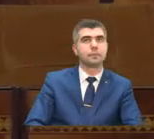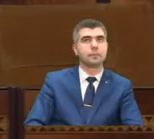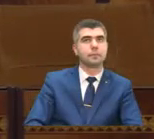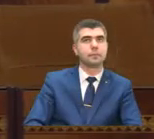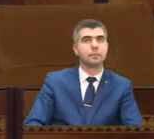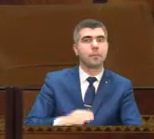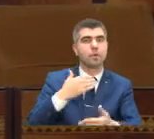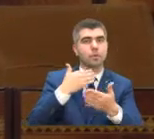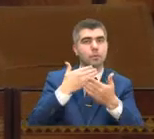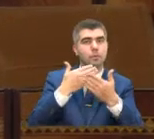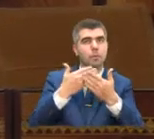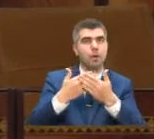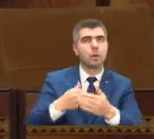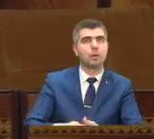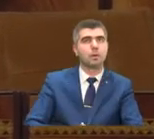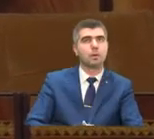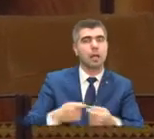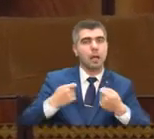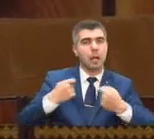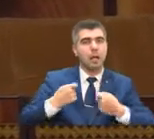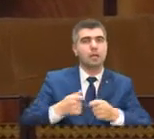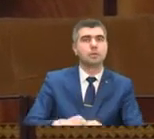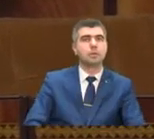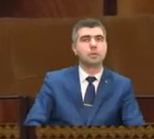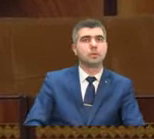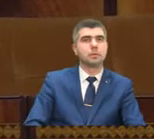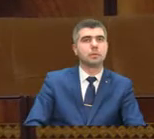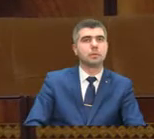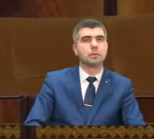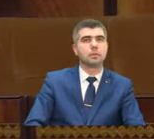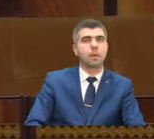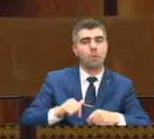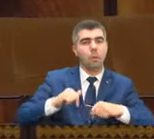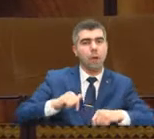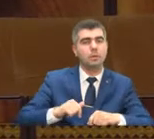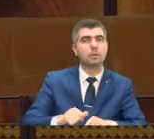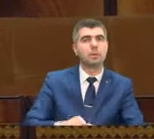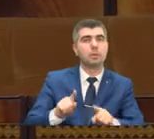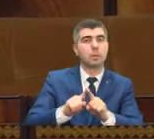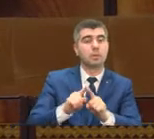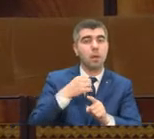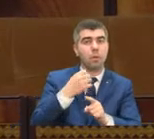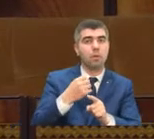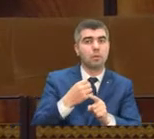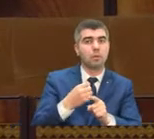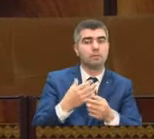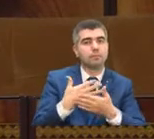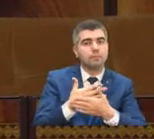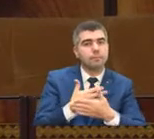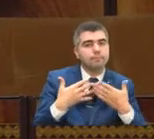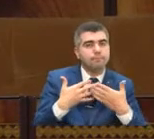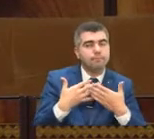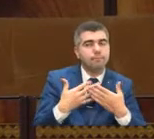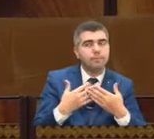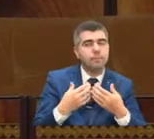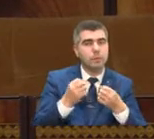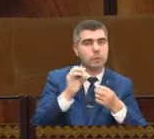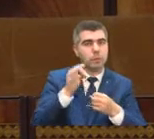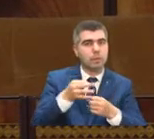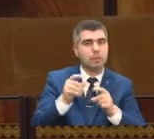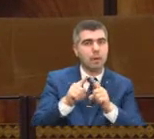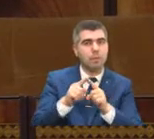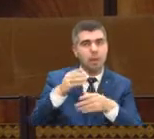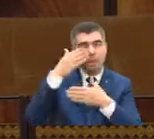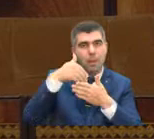شكرا سيد الرئيس. سيدة الوزيرة، لقد استبشر مغاربة العالم خيراً بتعديل